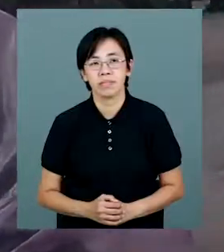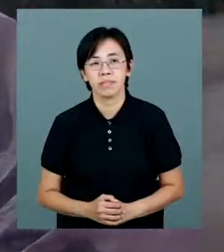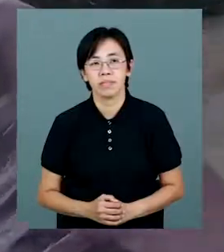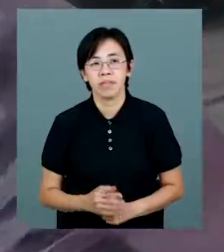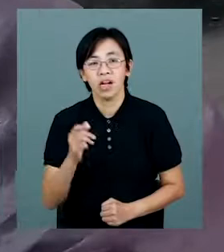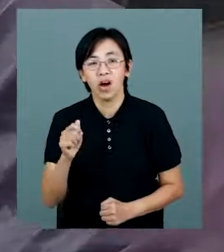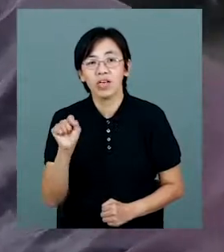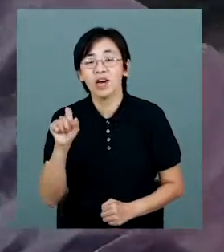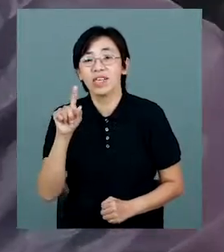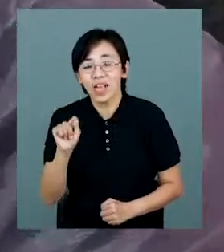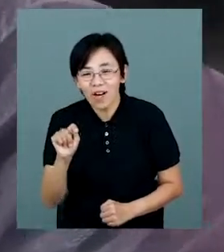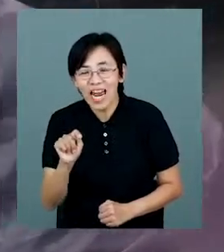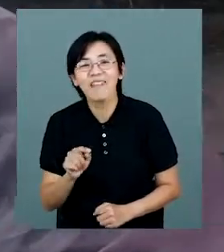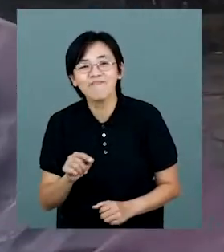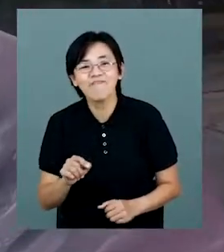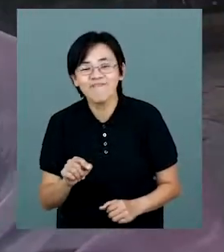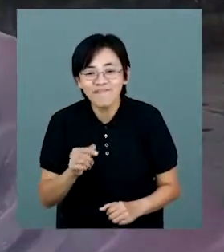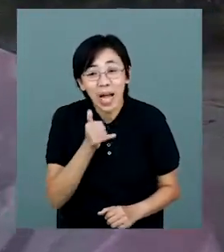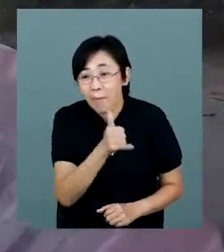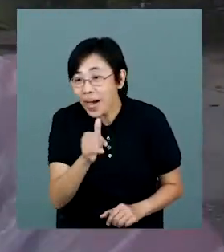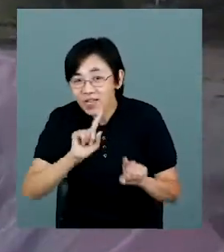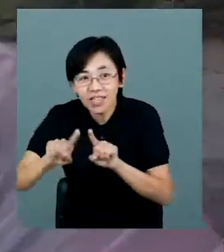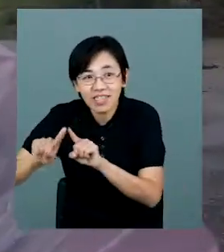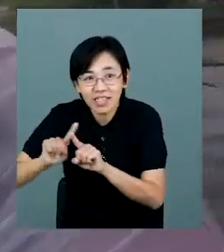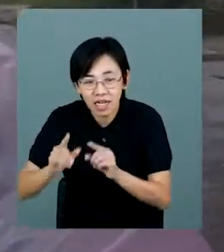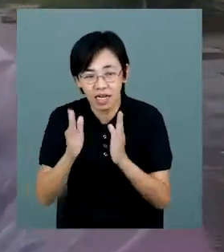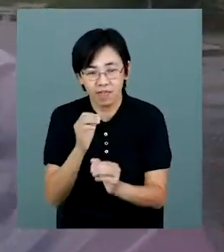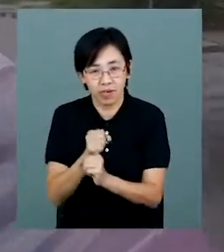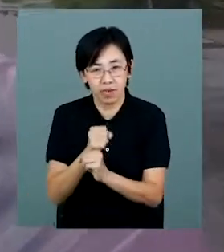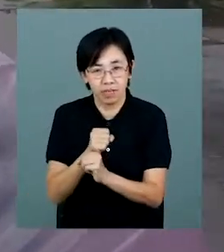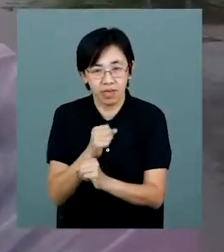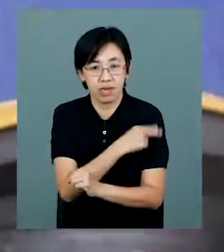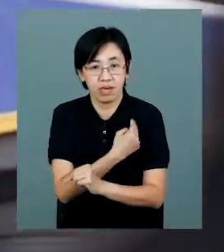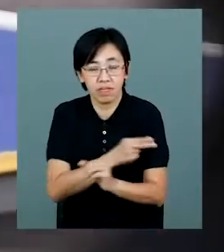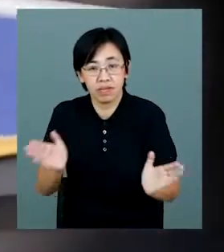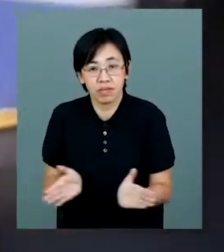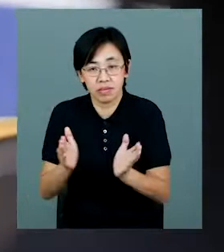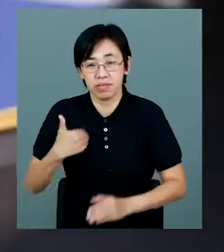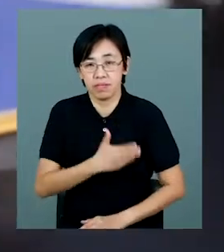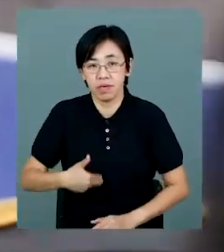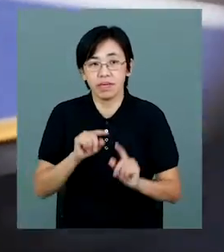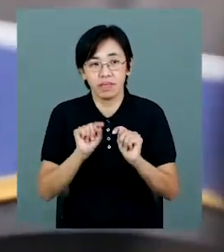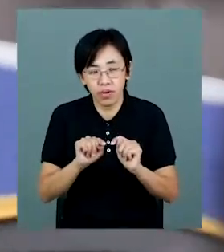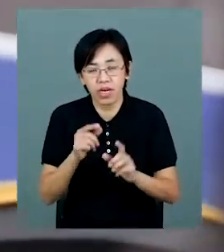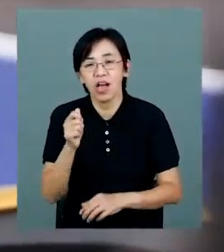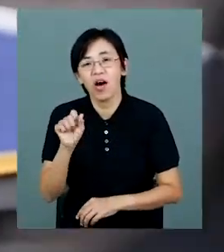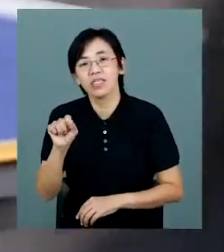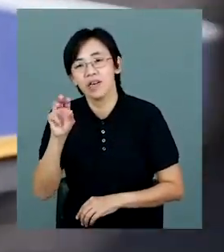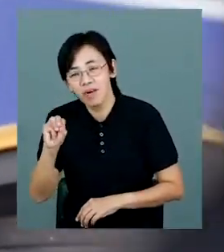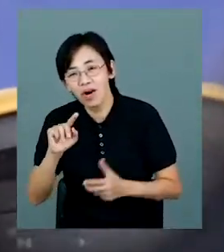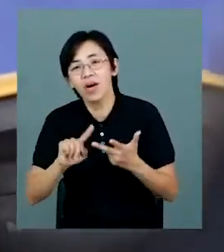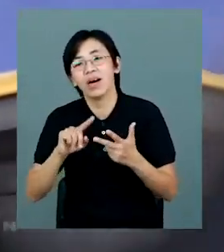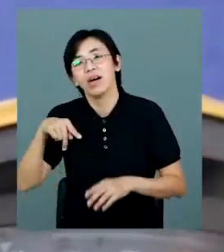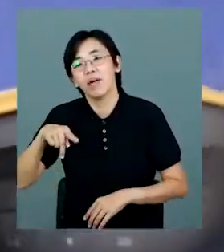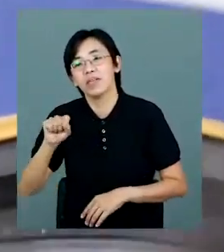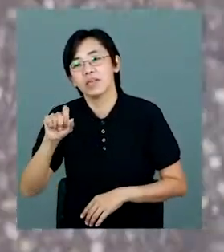ปกติเวลาอสตลงพื้นที่ก็ต้องมีเจ้าหน้าที่จากรพสตนะครับต้องมีอสมแล้วก็มีพส